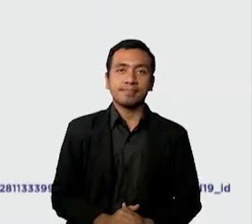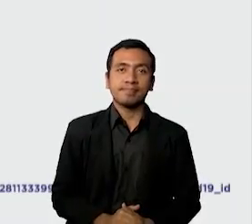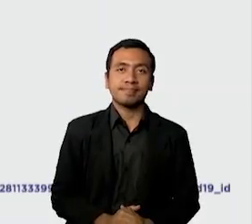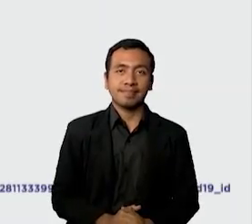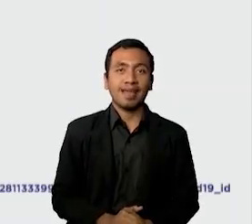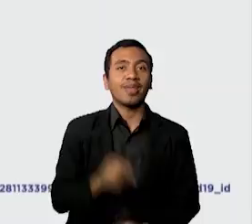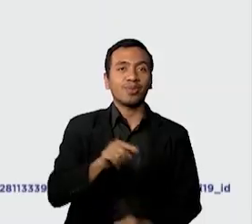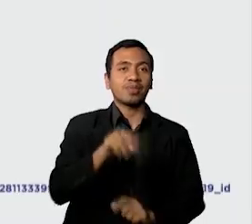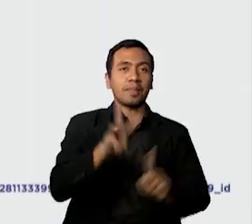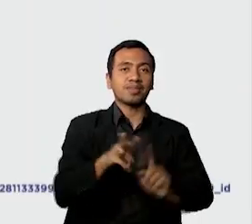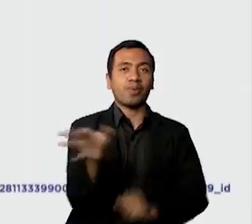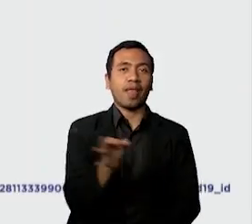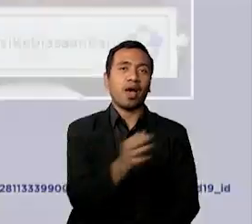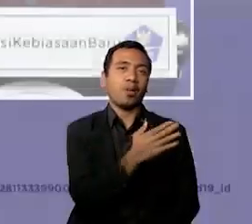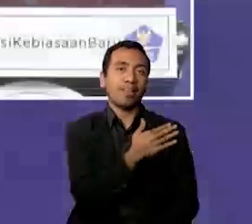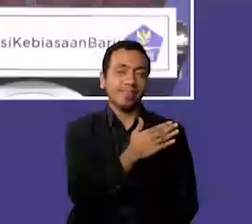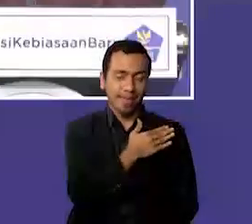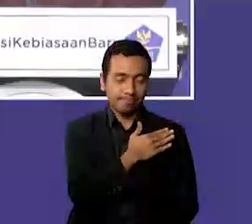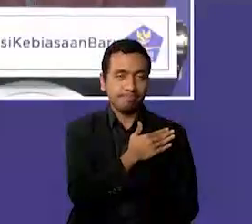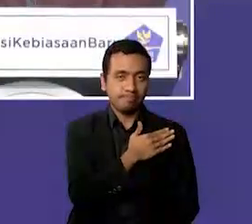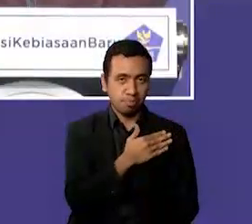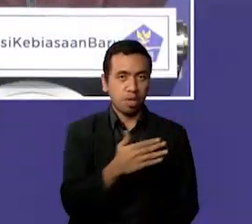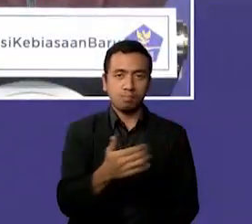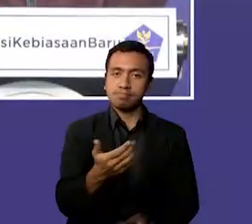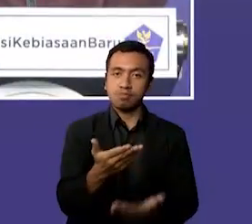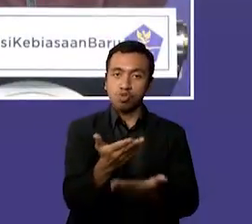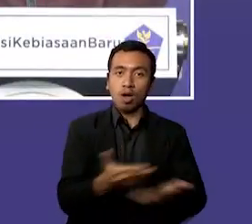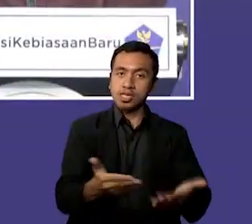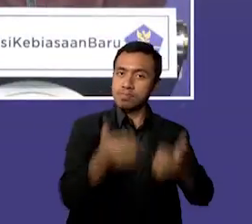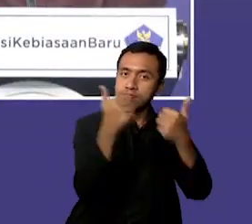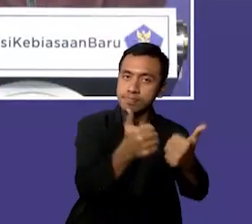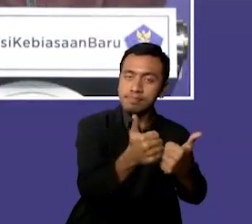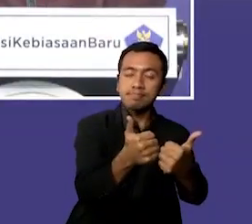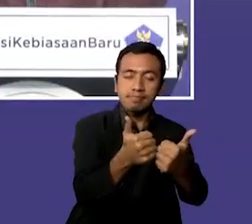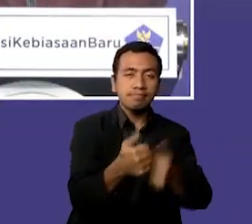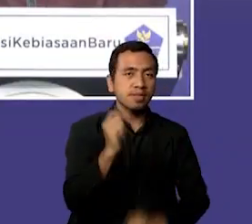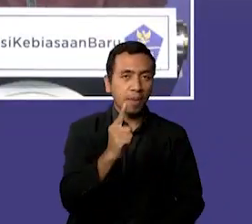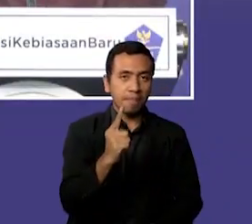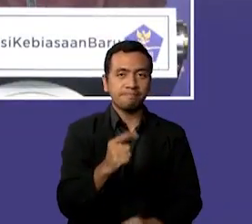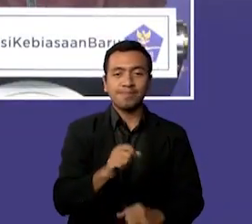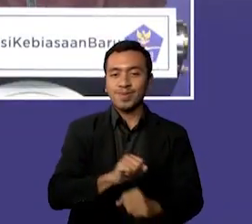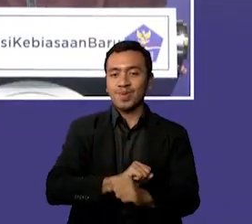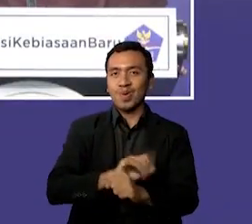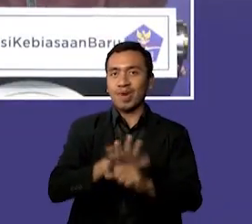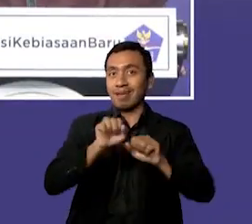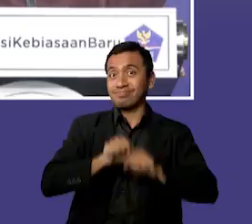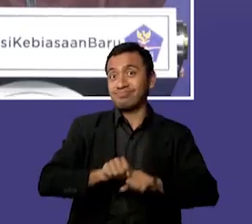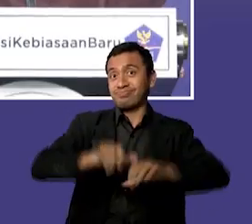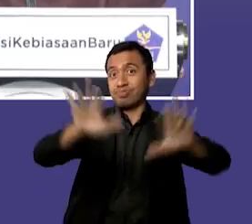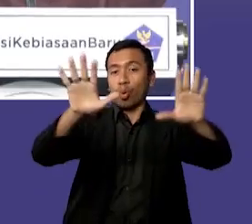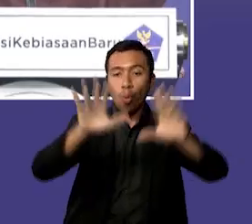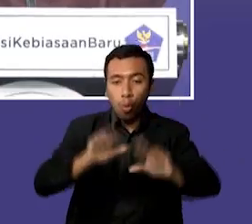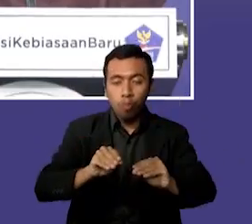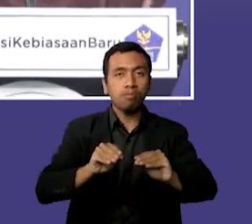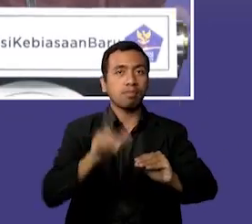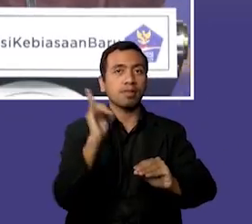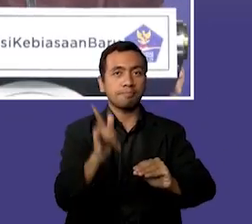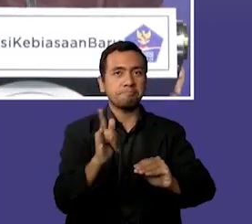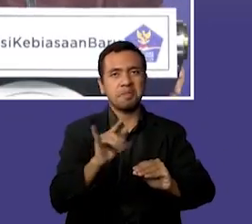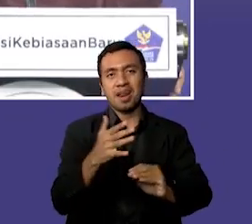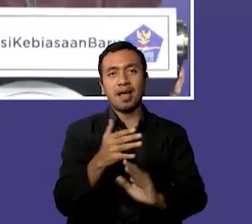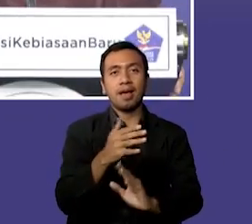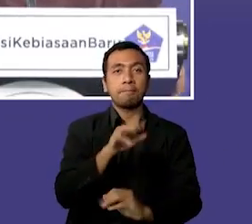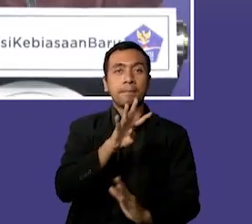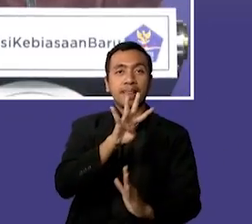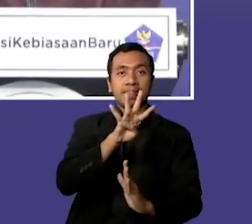Demikian 13 kabupaten kota yang perlu kita apresiasi karena berhasil mencegah COVID-19 muncul kembali di wilayahnya selama 4